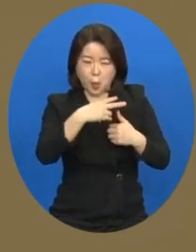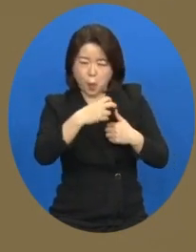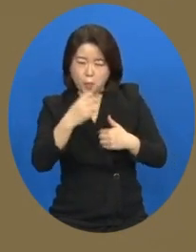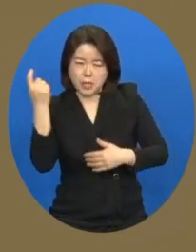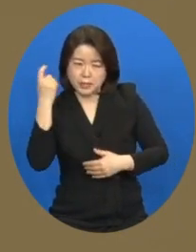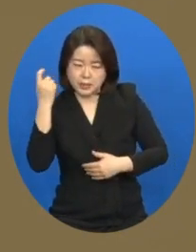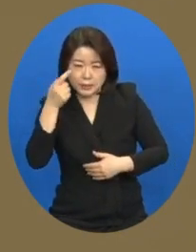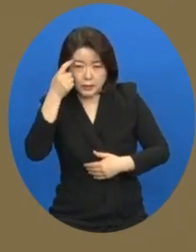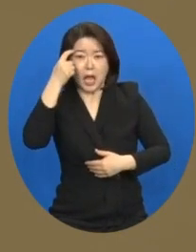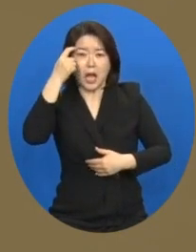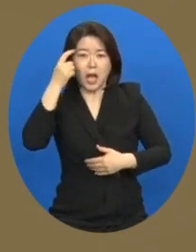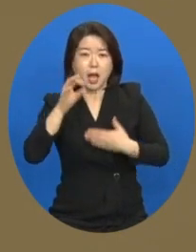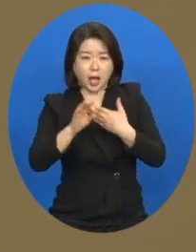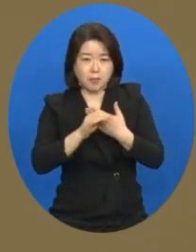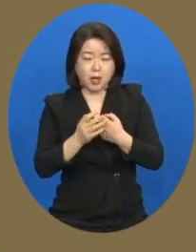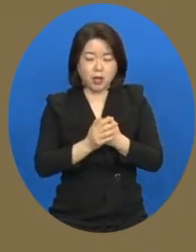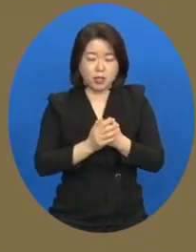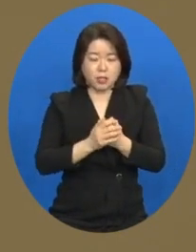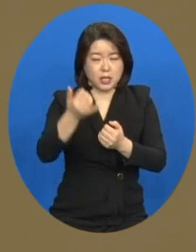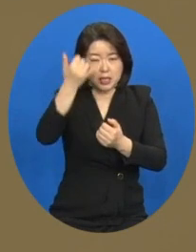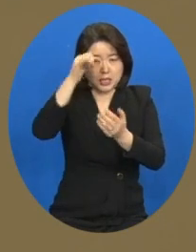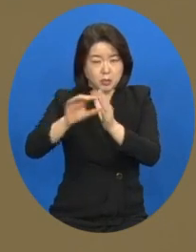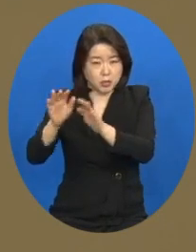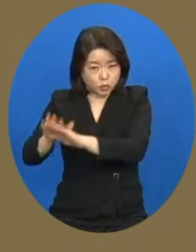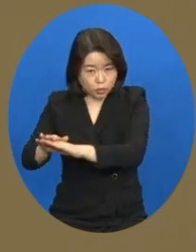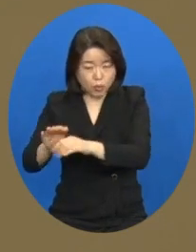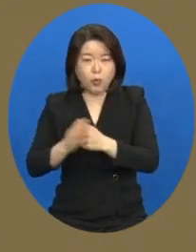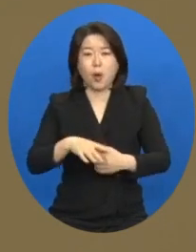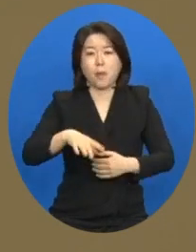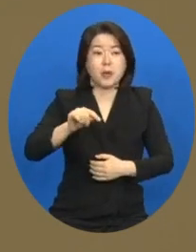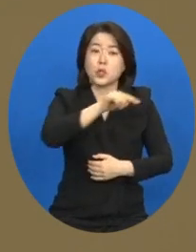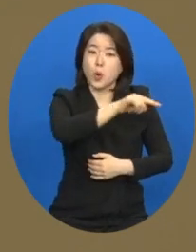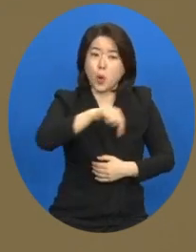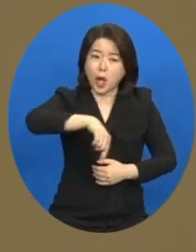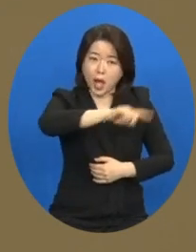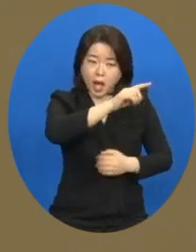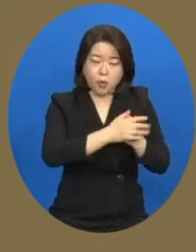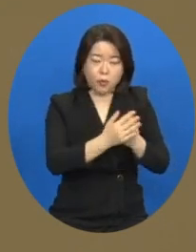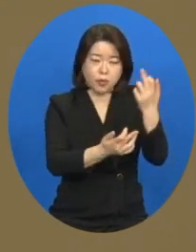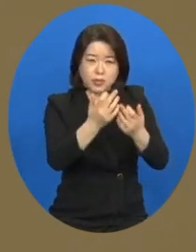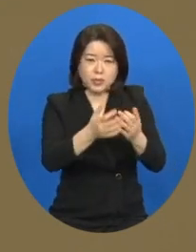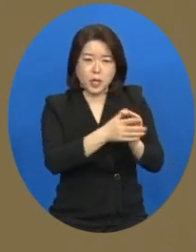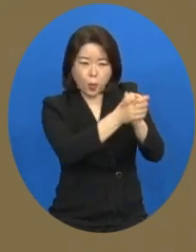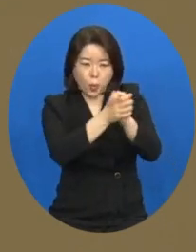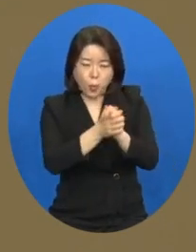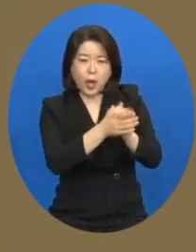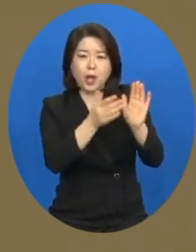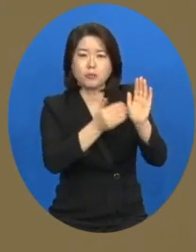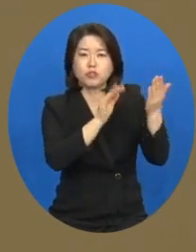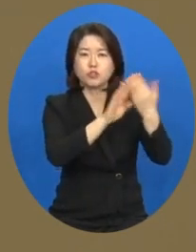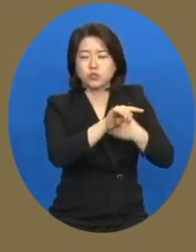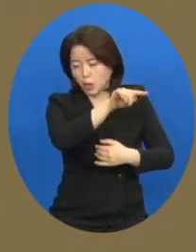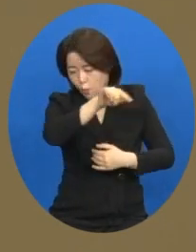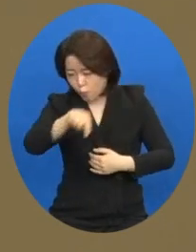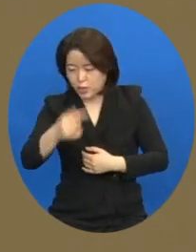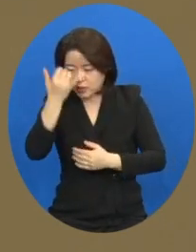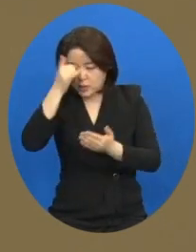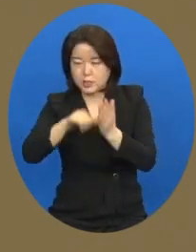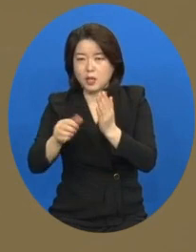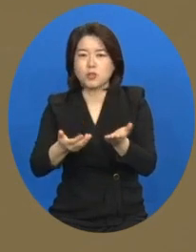있는 것이 생각나거든 예물을 제단 앞에 두고 먼저 가서 형제와 화목하고 그 후에 와서 예물을